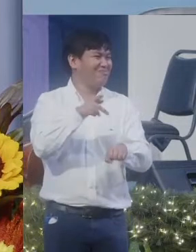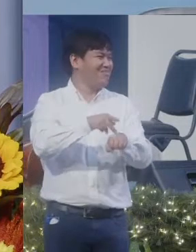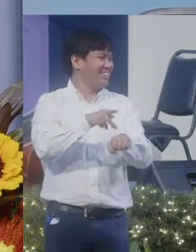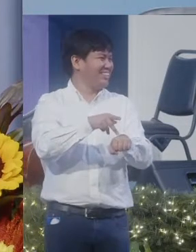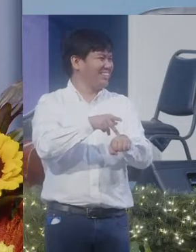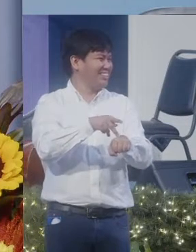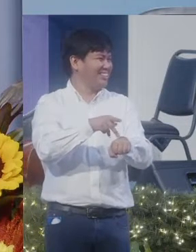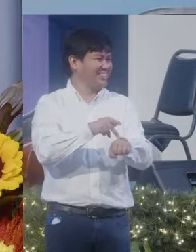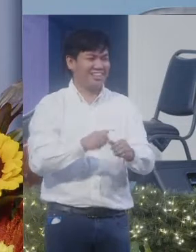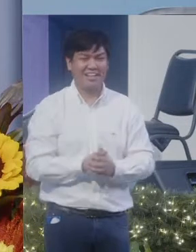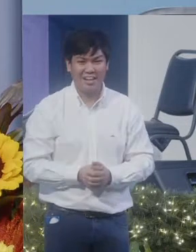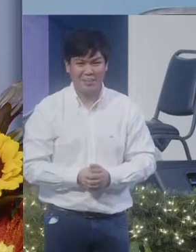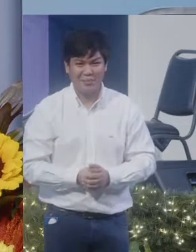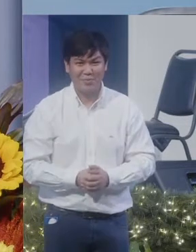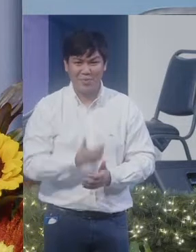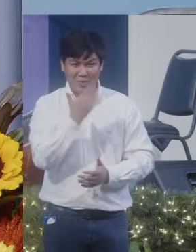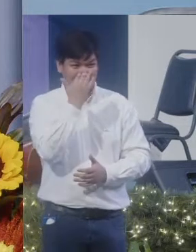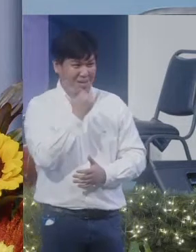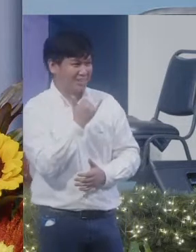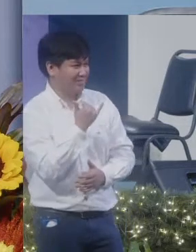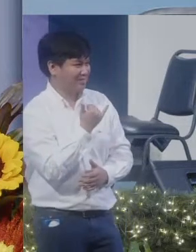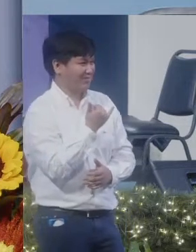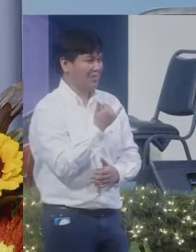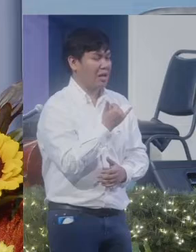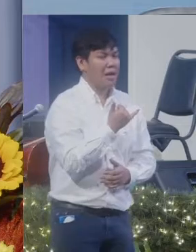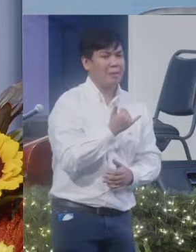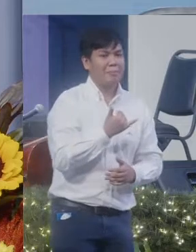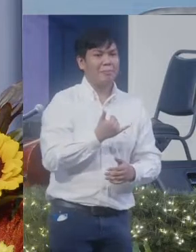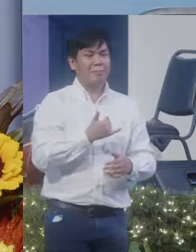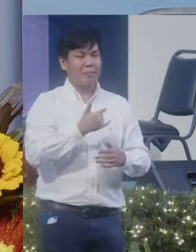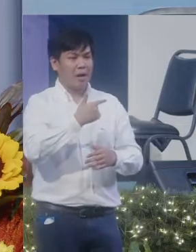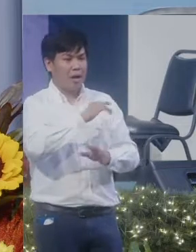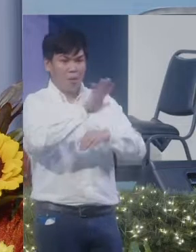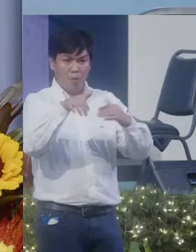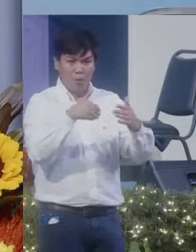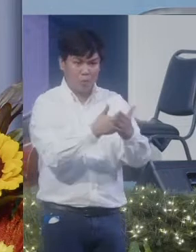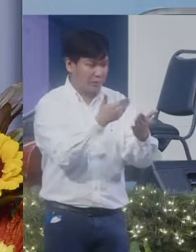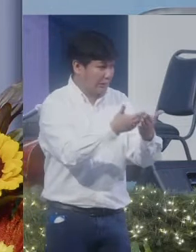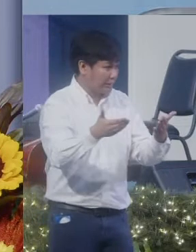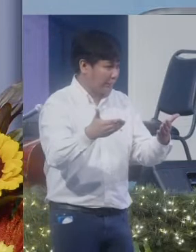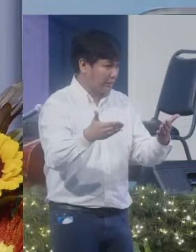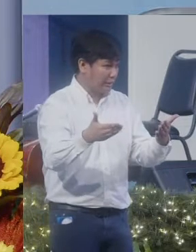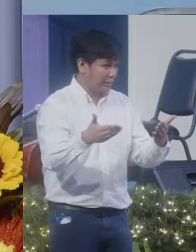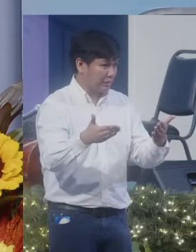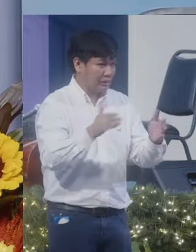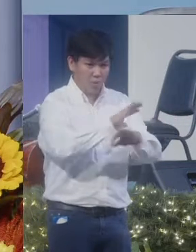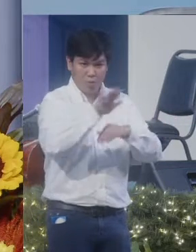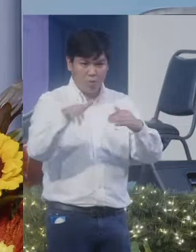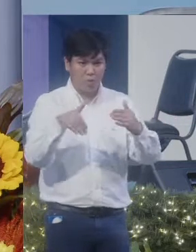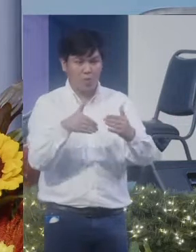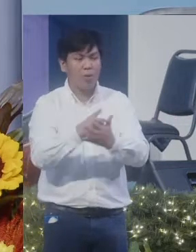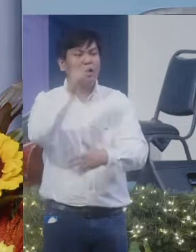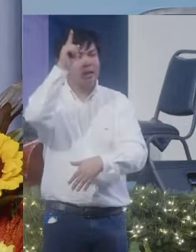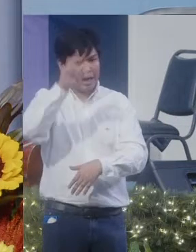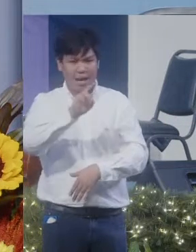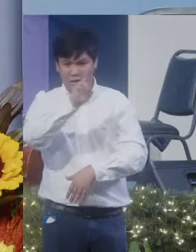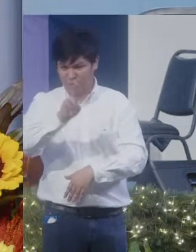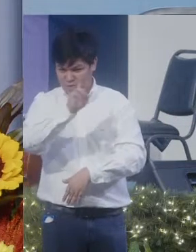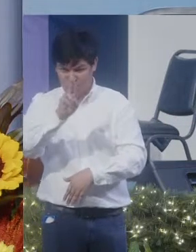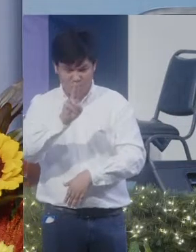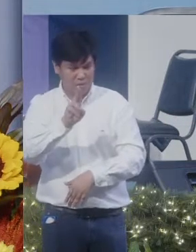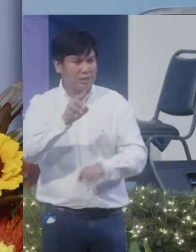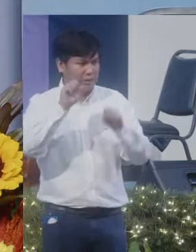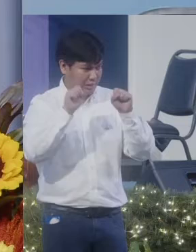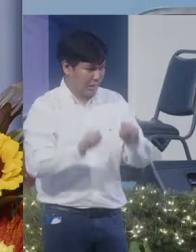Alam niyo mga kapatid, ang lahat ng ating mga gamit at ari-arian ay maaaring gamitin ng Panginoon upang